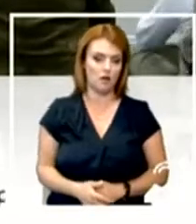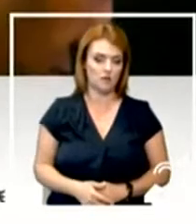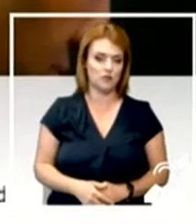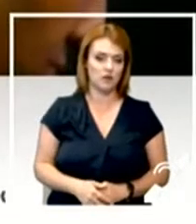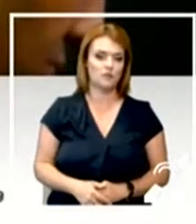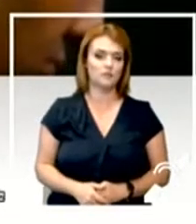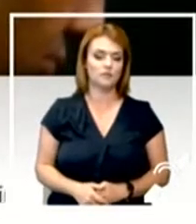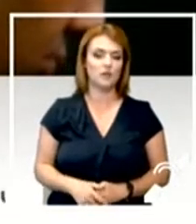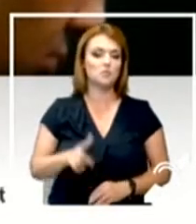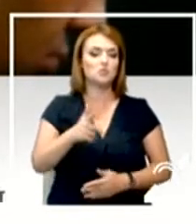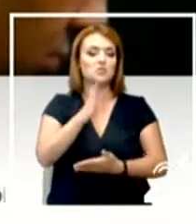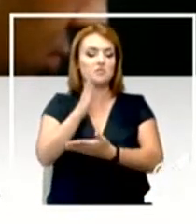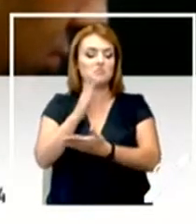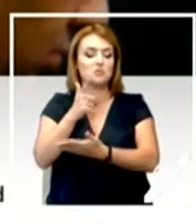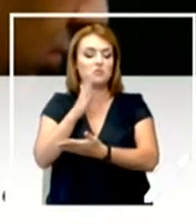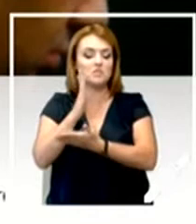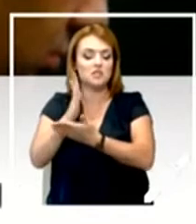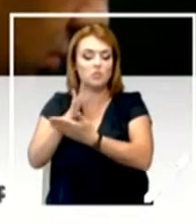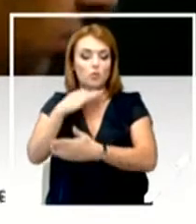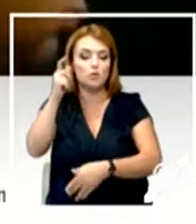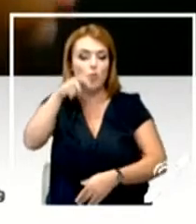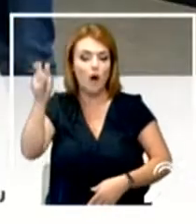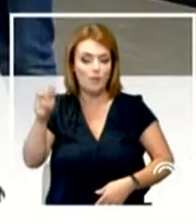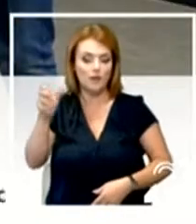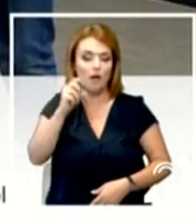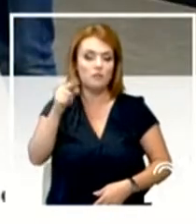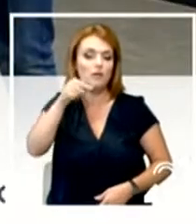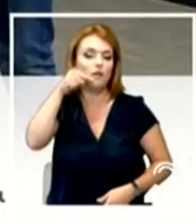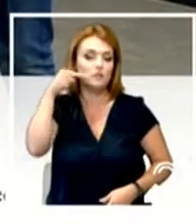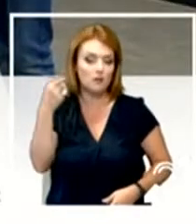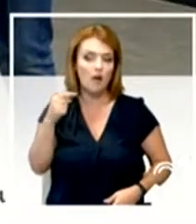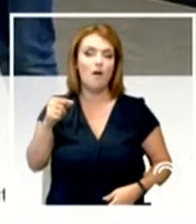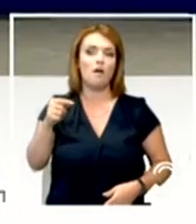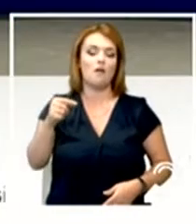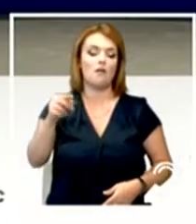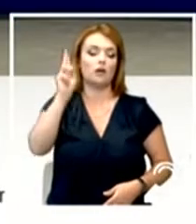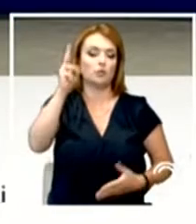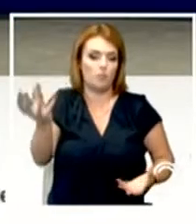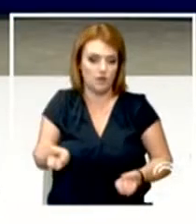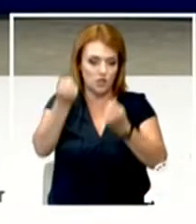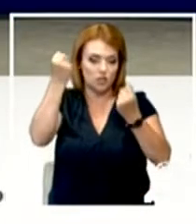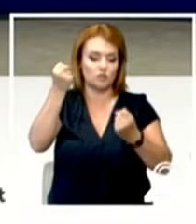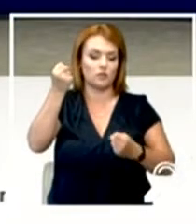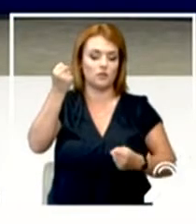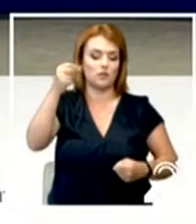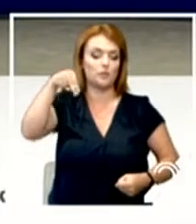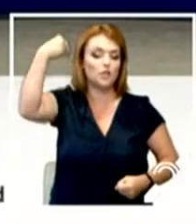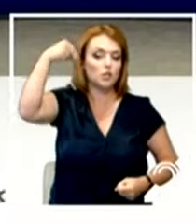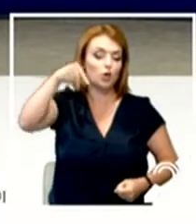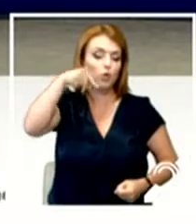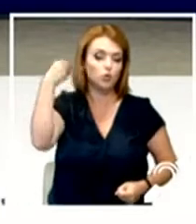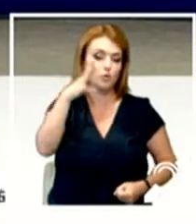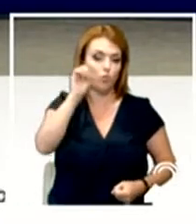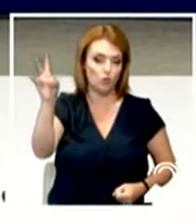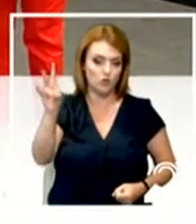din Ucraina și care sunt beneficiari ai regimului corupt de la Moscova. Europarlamentarii care au semnat scrisoarea consideră că extinderea sancțiunilor pe